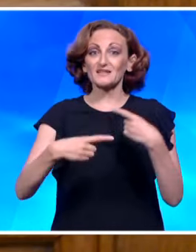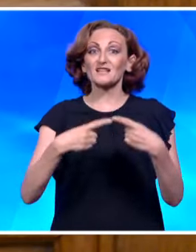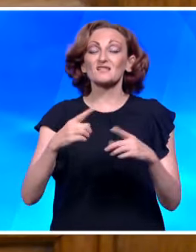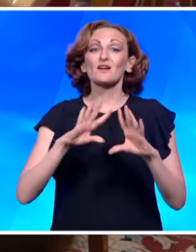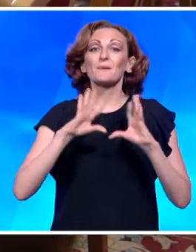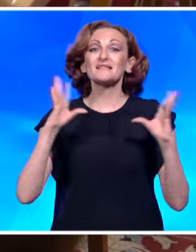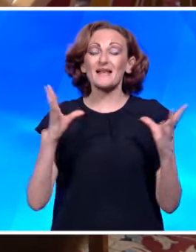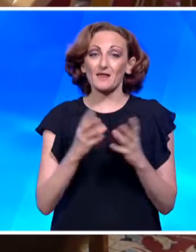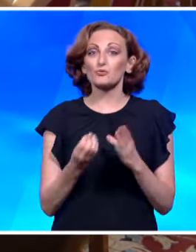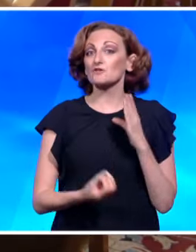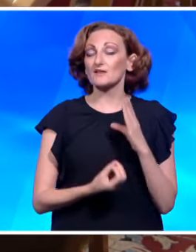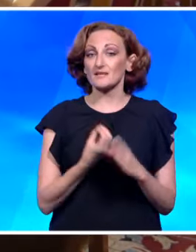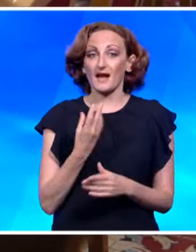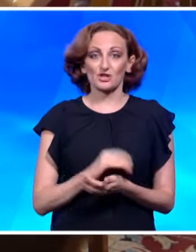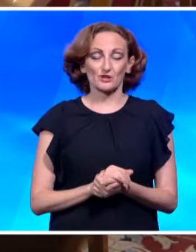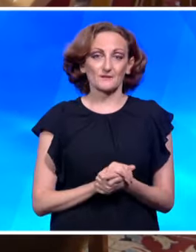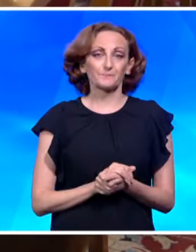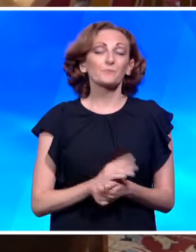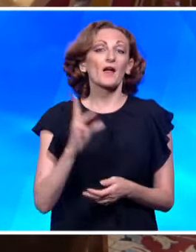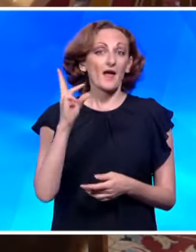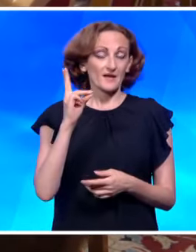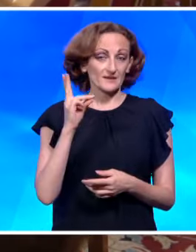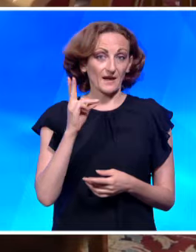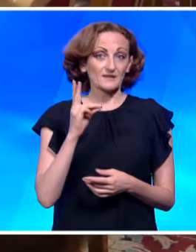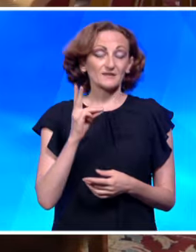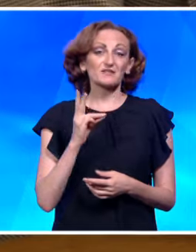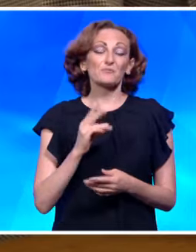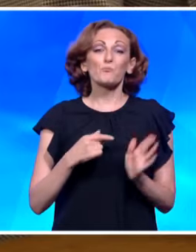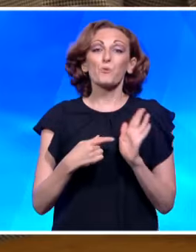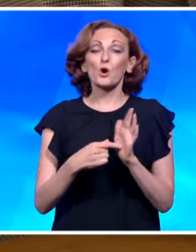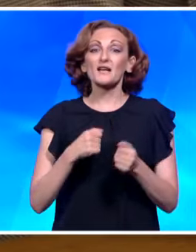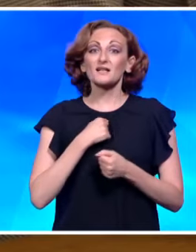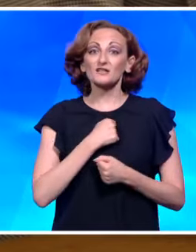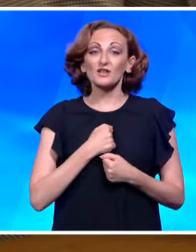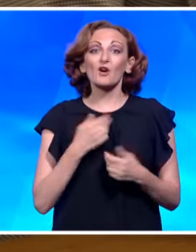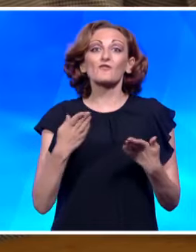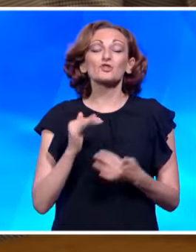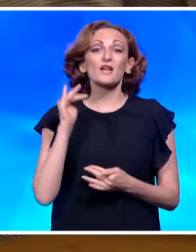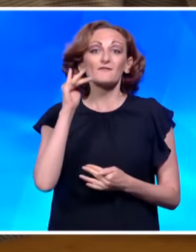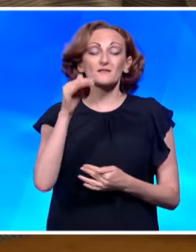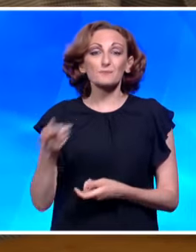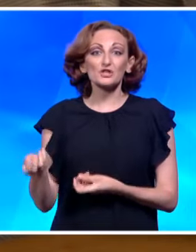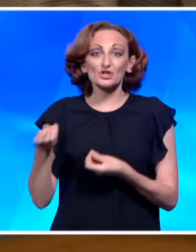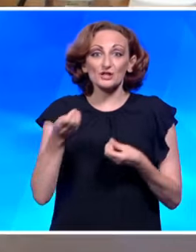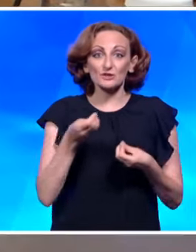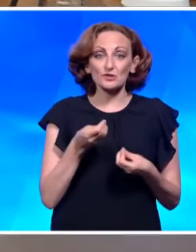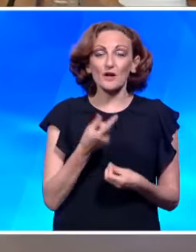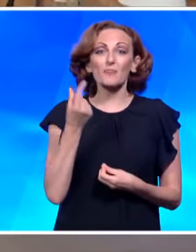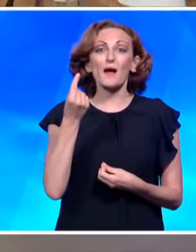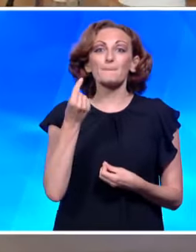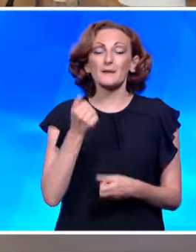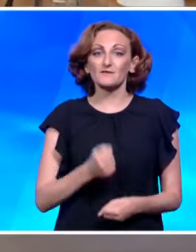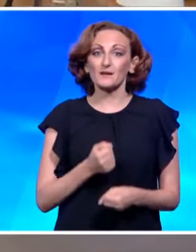с Възраждане. Третите изразиха тревога какво се случва с бъдещия носител на първия мандат заради снимки